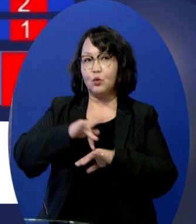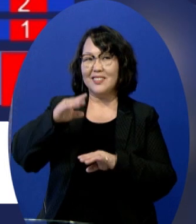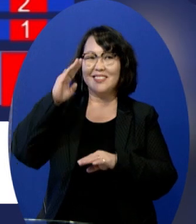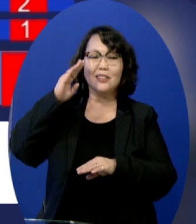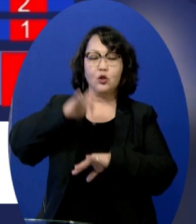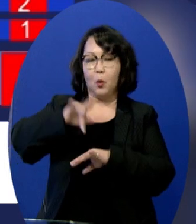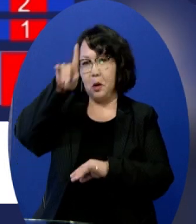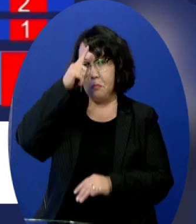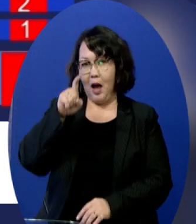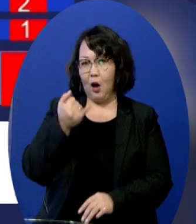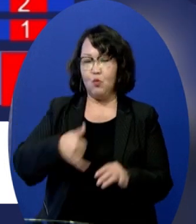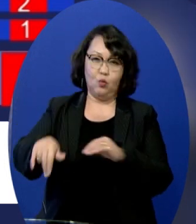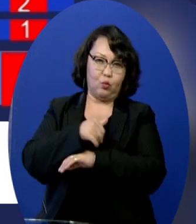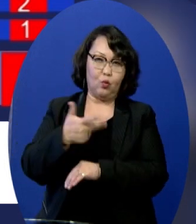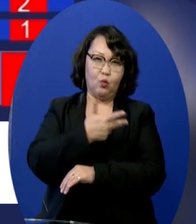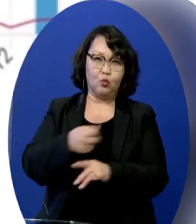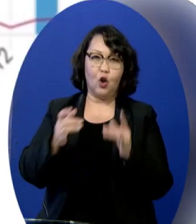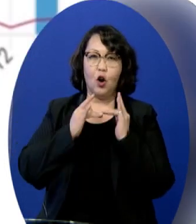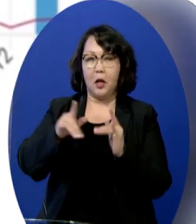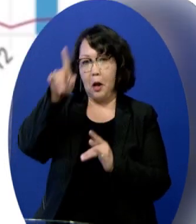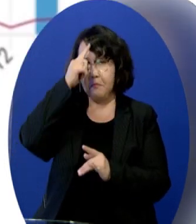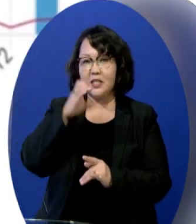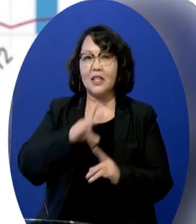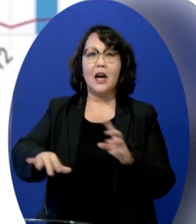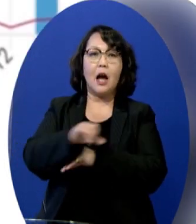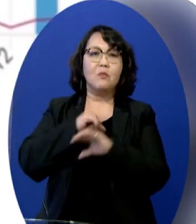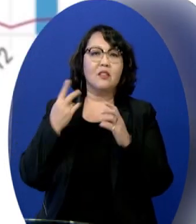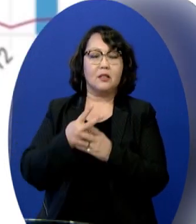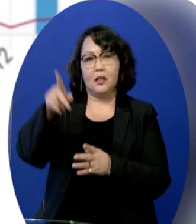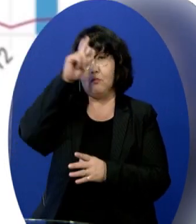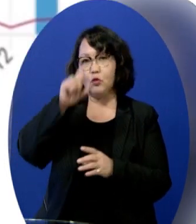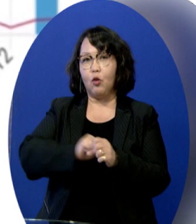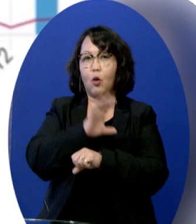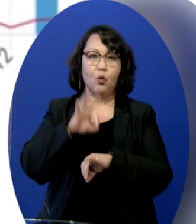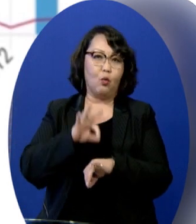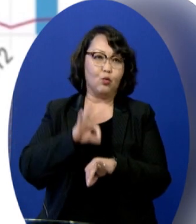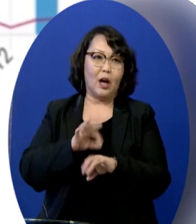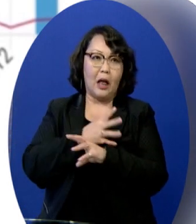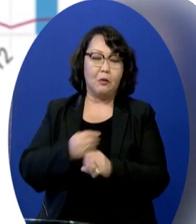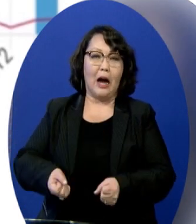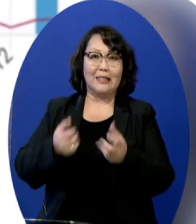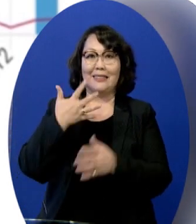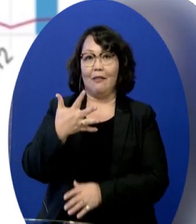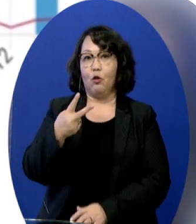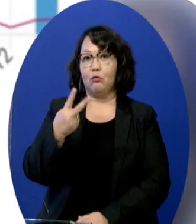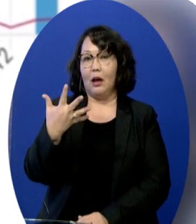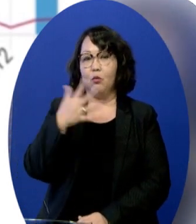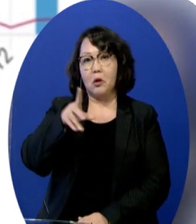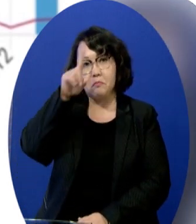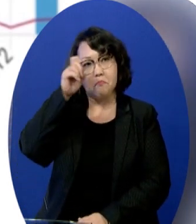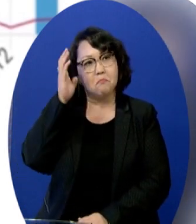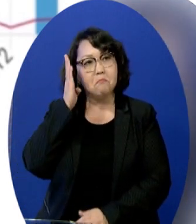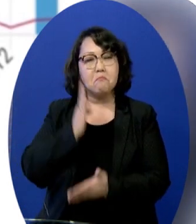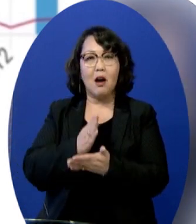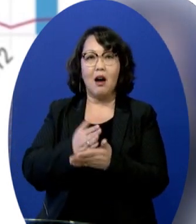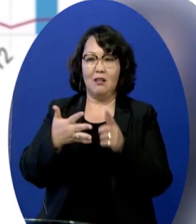Хан Уул дүүргийн 300 орчим эмнэлэг, Сэлэнг аймгийн нэгдсэн эмнэлэгт коронавирус халдвартай 525 хүн эмчлүүлж байна. Тэдний нэг нь маш